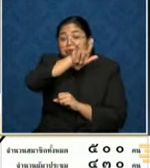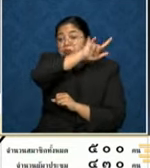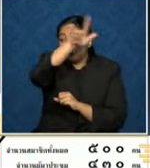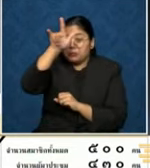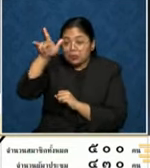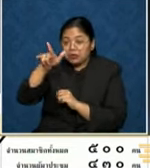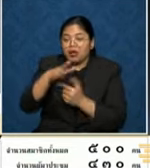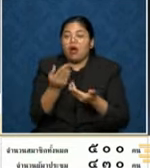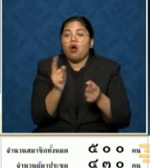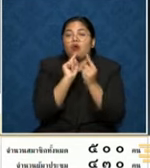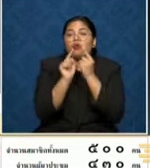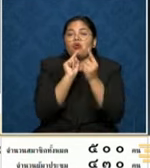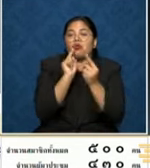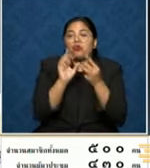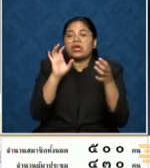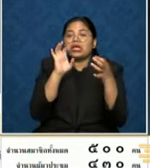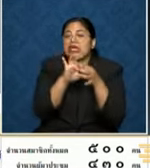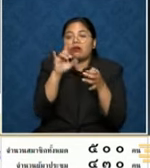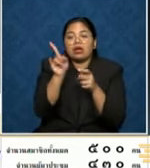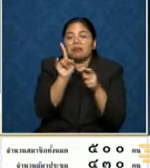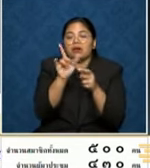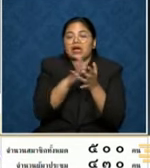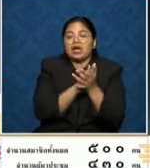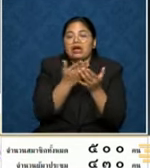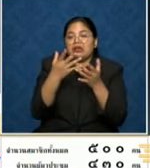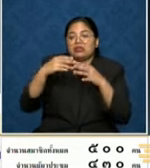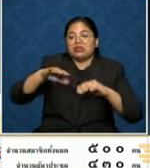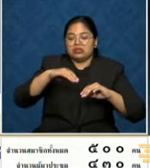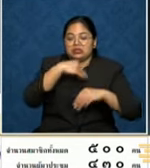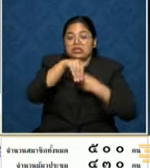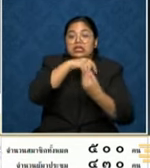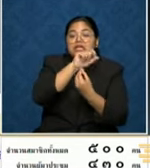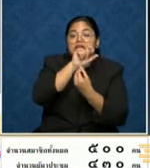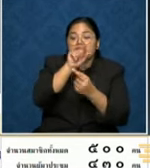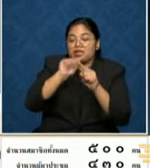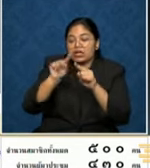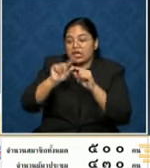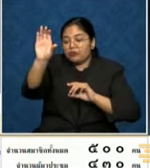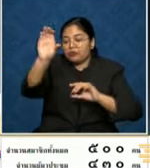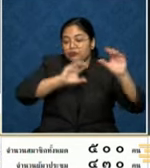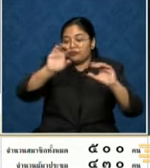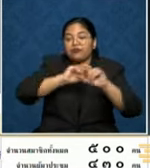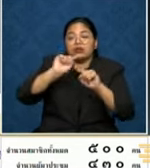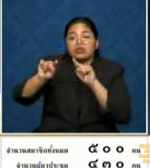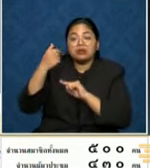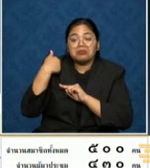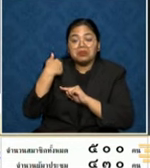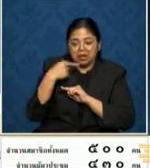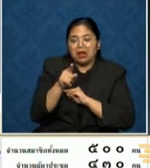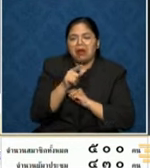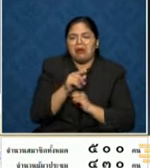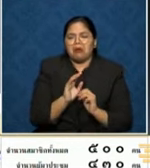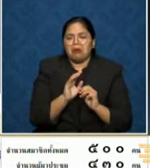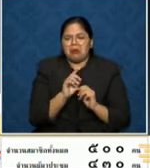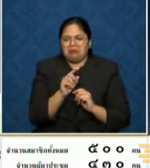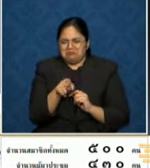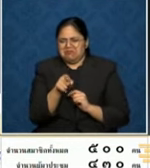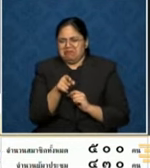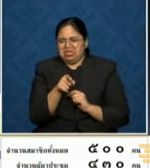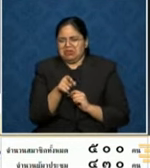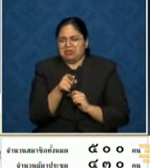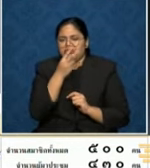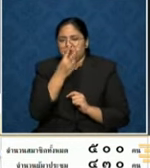การเจรจาทางทูตเศรษฐกิจเชิงรุกต่างๆที่เกิดขึ้นผมต้องบอกว่าหลายคนอาจจะวิพากษ์วิจารณ์ว่าท่านนายกรัฐมนตรีเดินทางไปเ